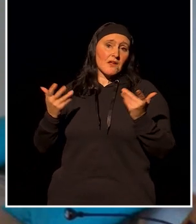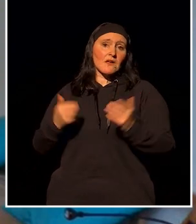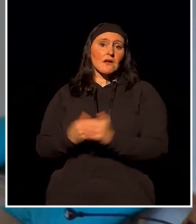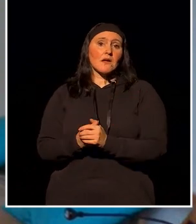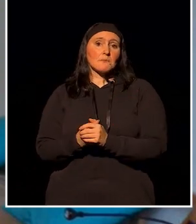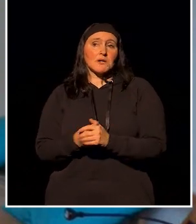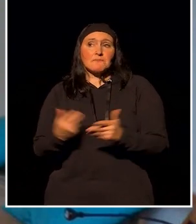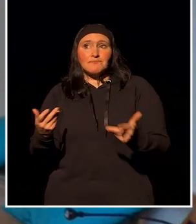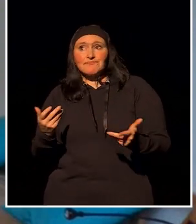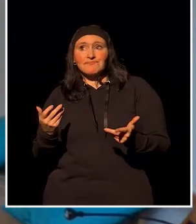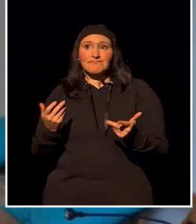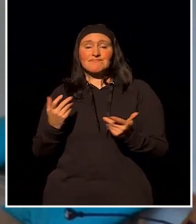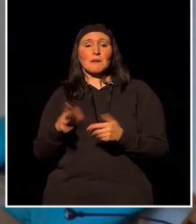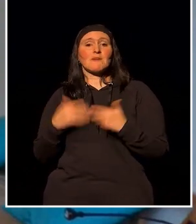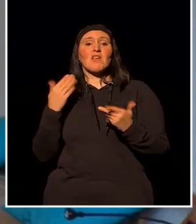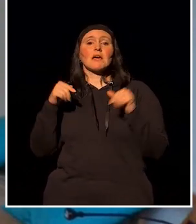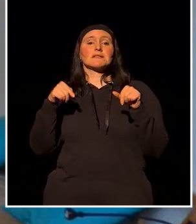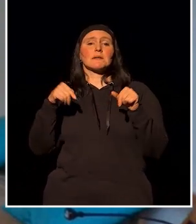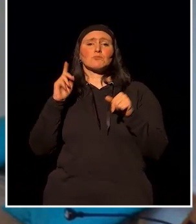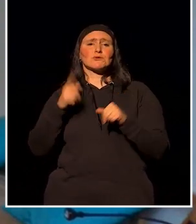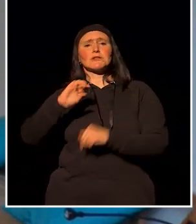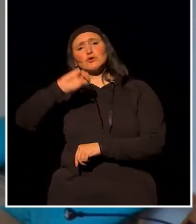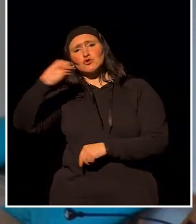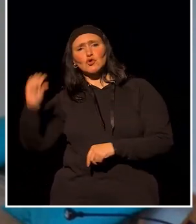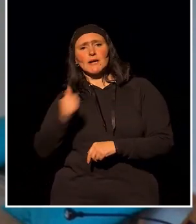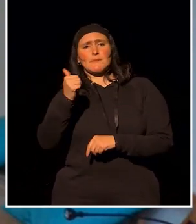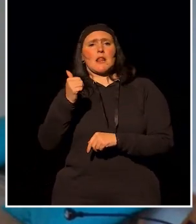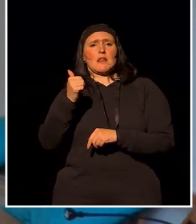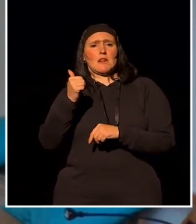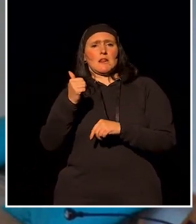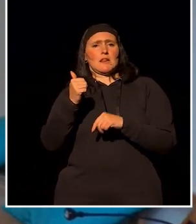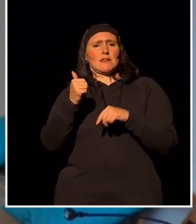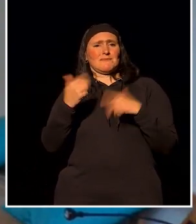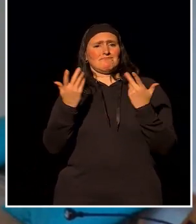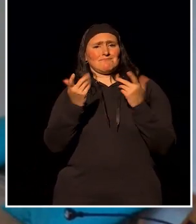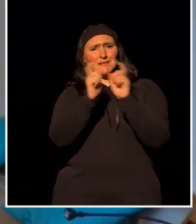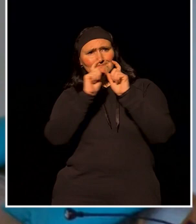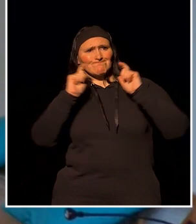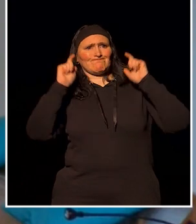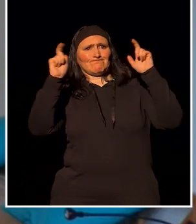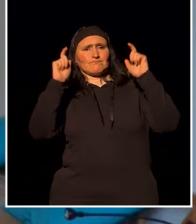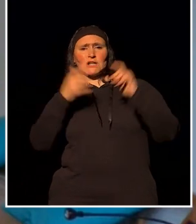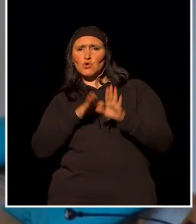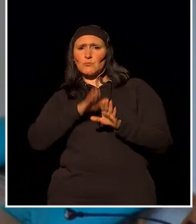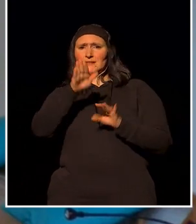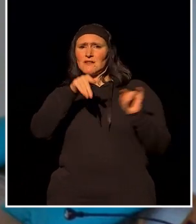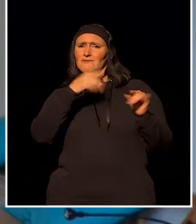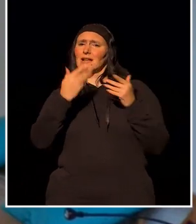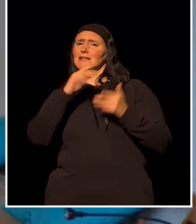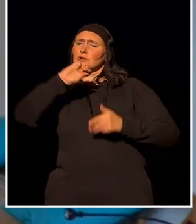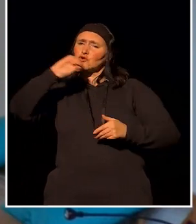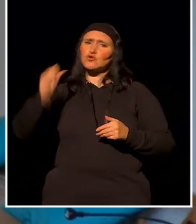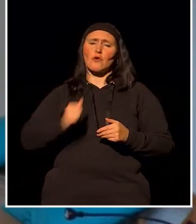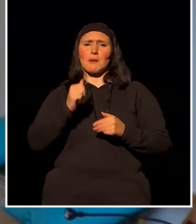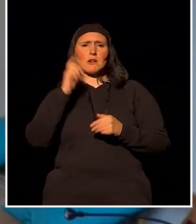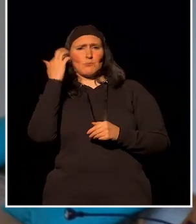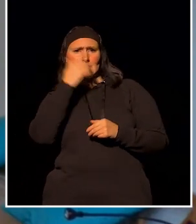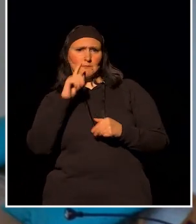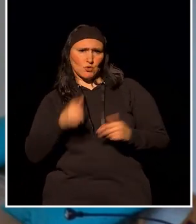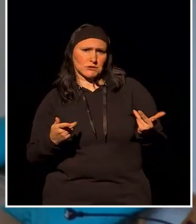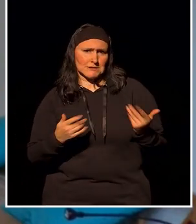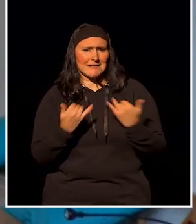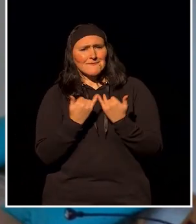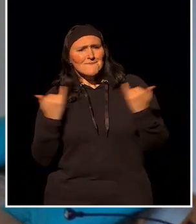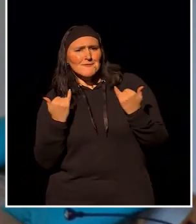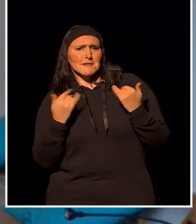sich mit diesem Label nochmal intensiver auseinanderzusetzen, was eine Gelegenheit wäre, mal die Fragerichtung umzukehren und